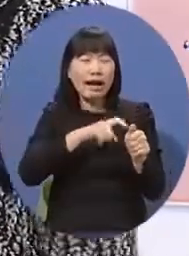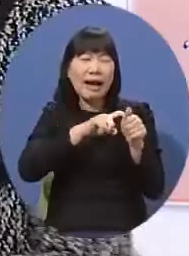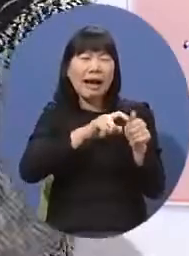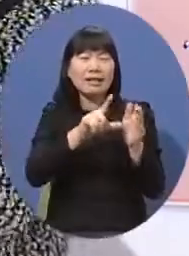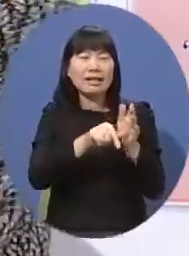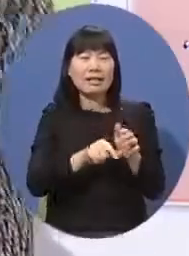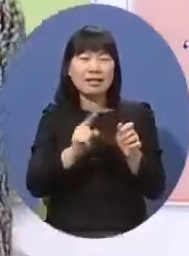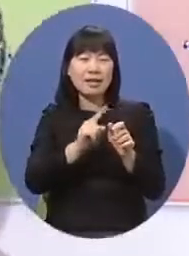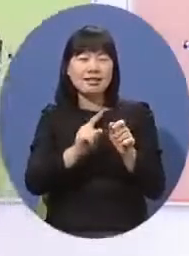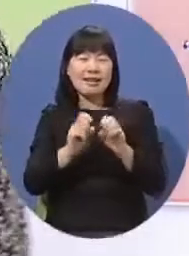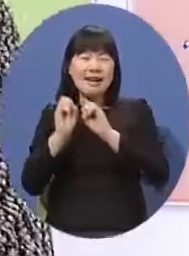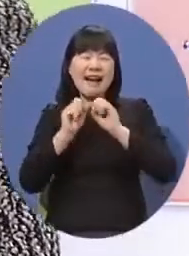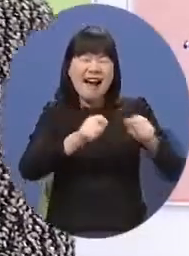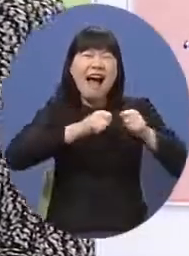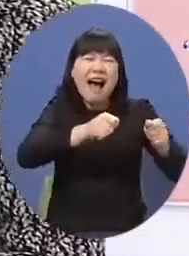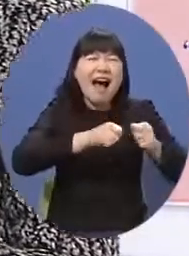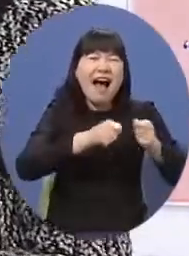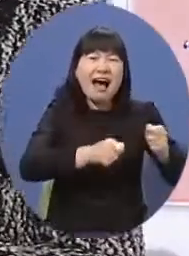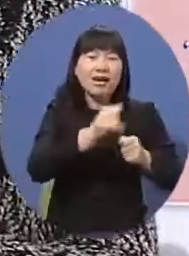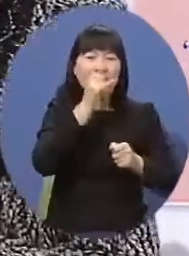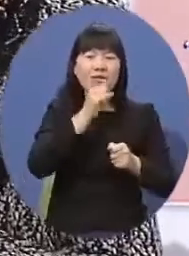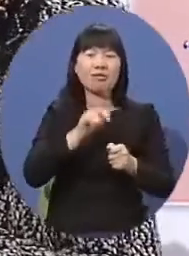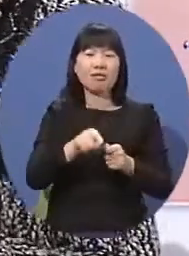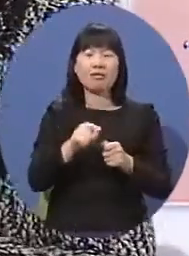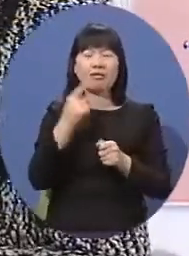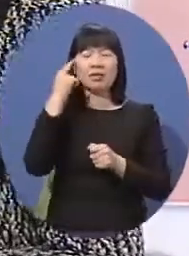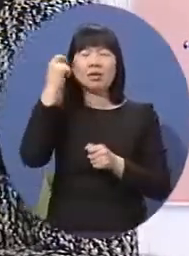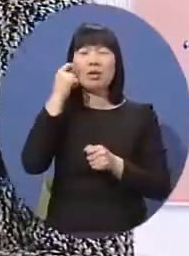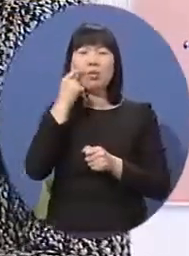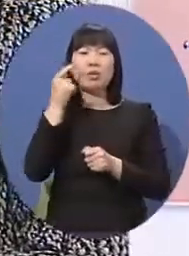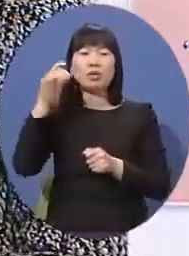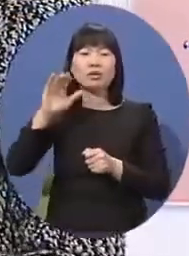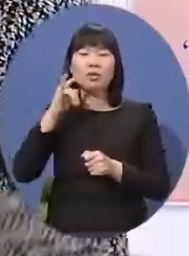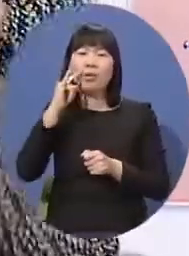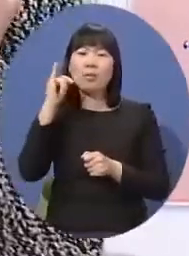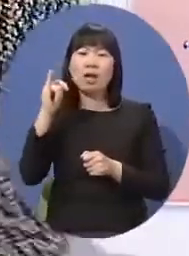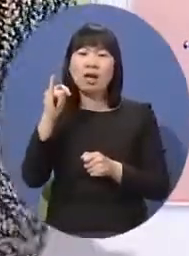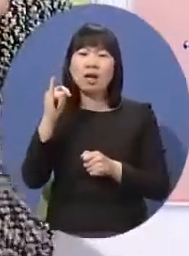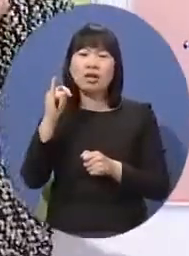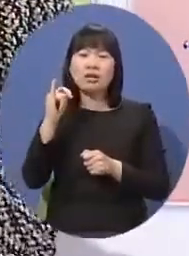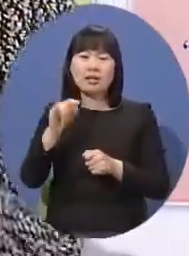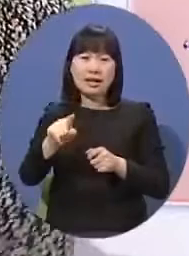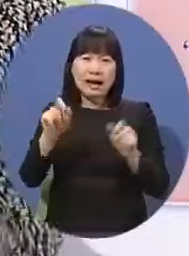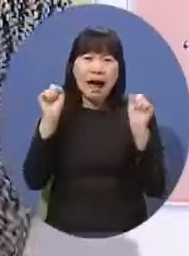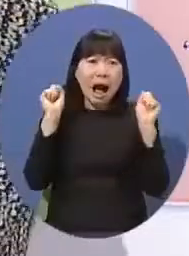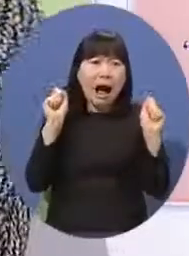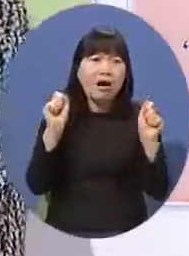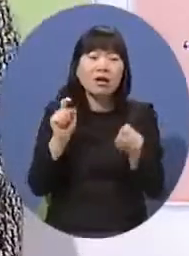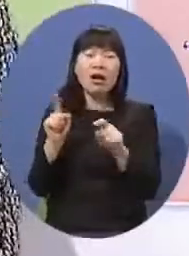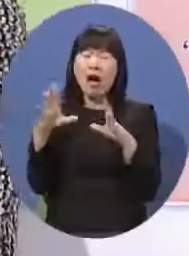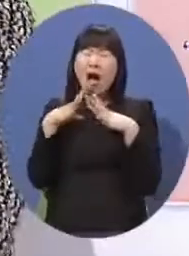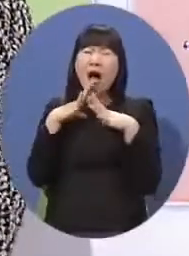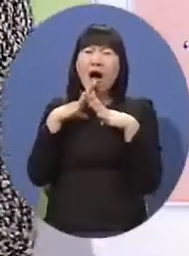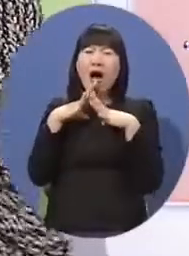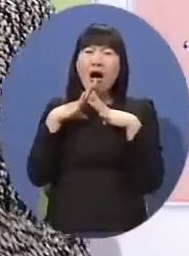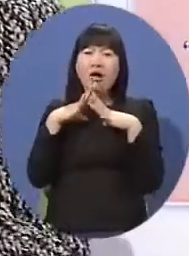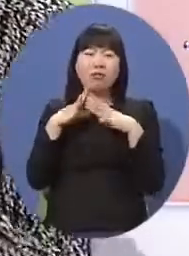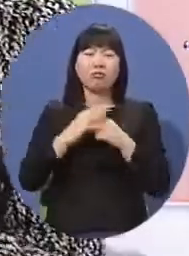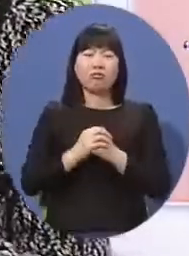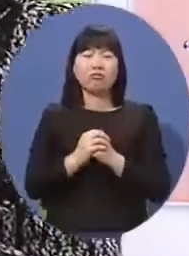때 그러면서 확 흔들었잖아요. 그럼 얘는 기억 못하는데요. 엄마가 에이! 이러면 애가 이렇게